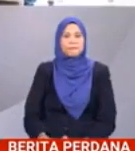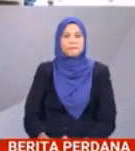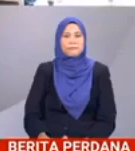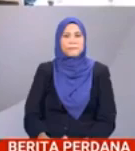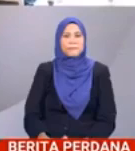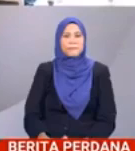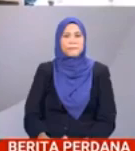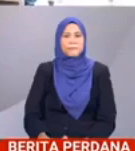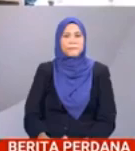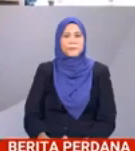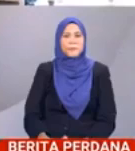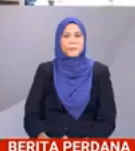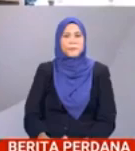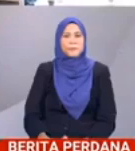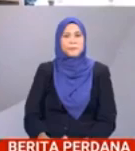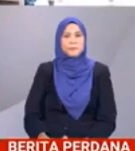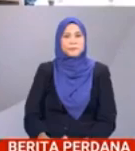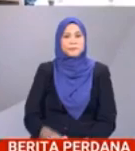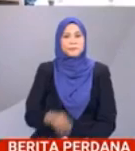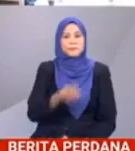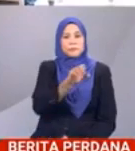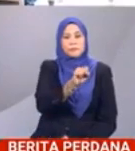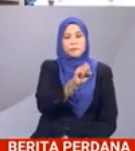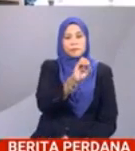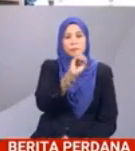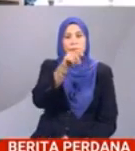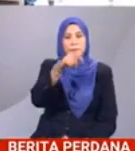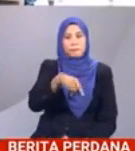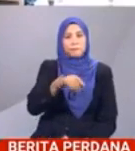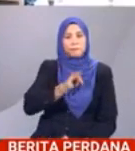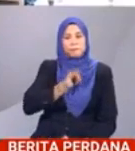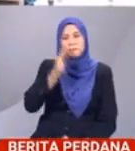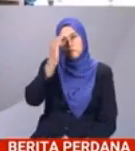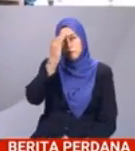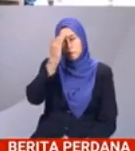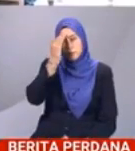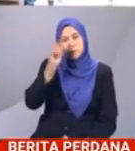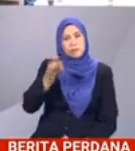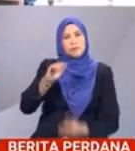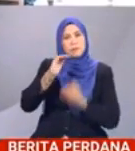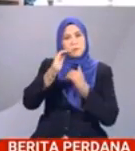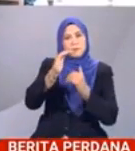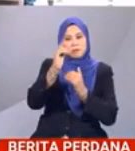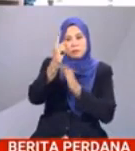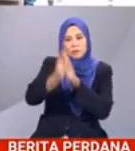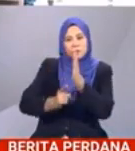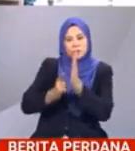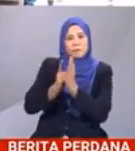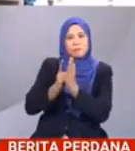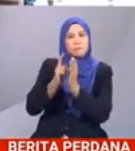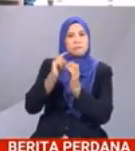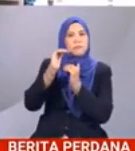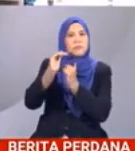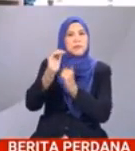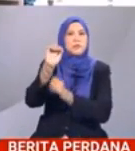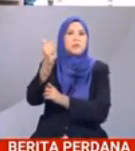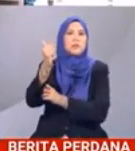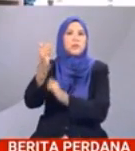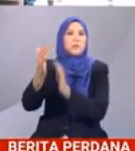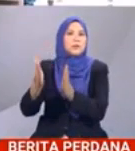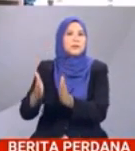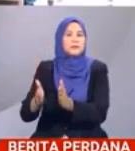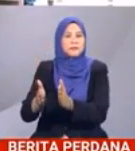Okay, SOP dia saya, yang saya tahu, lepas ini dia minimum lah, satu jam tu dalam 10 orang, mungkin